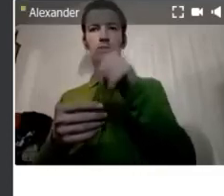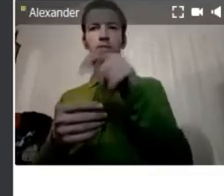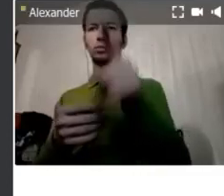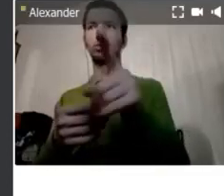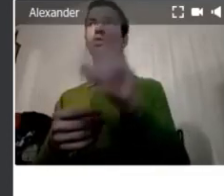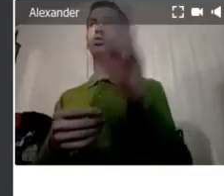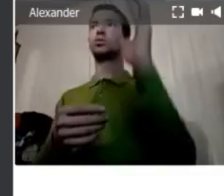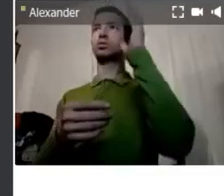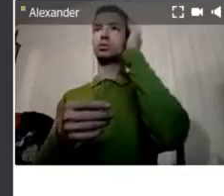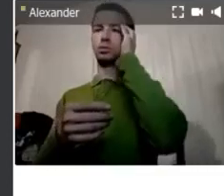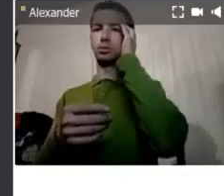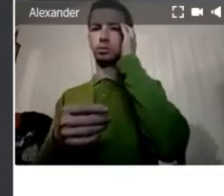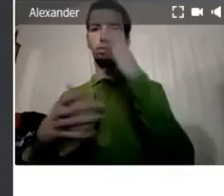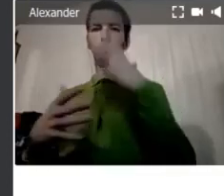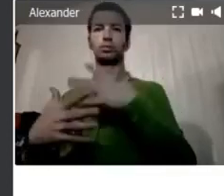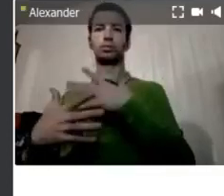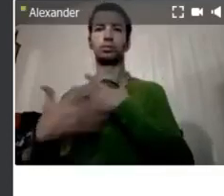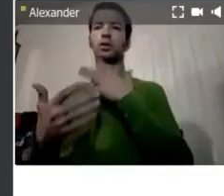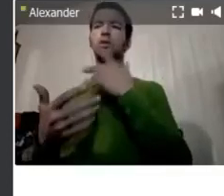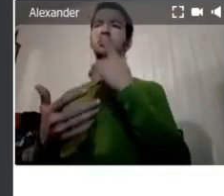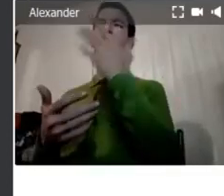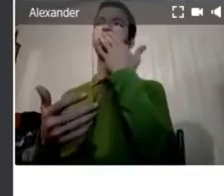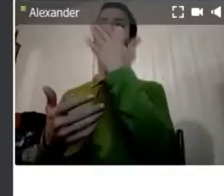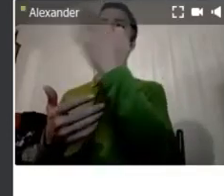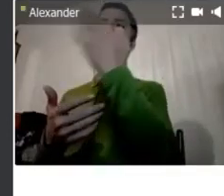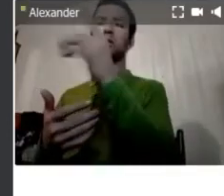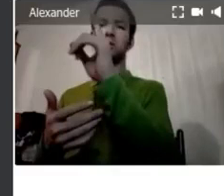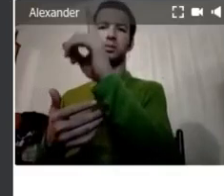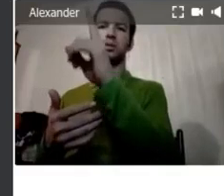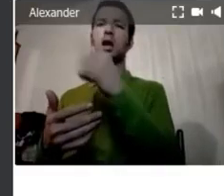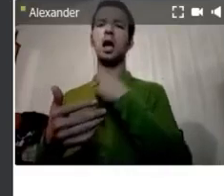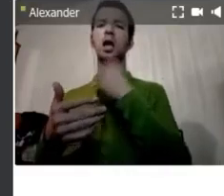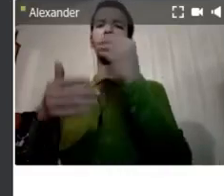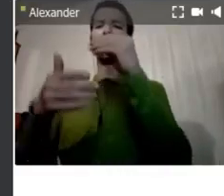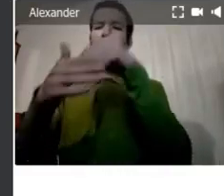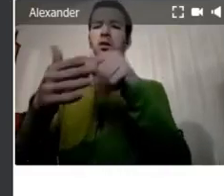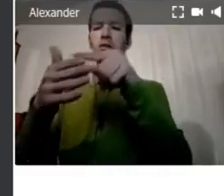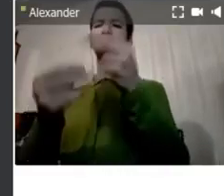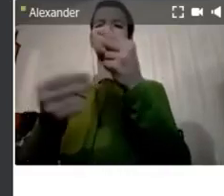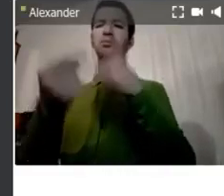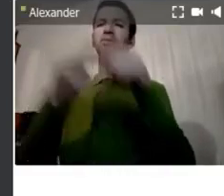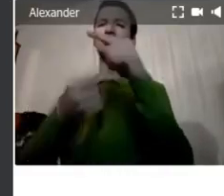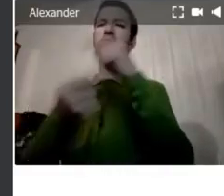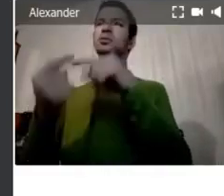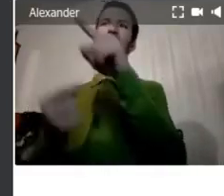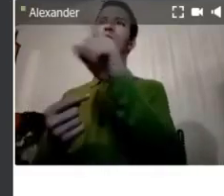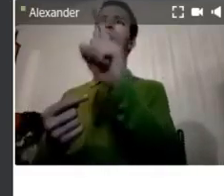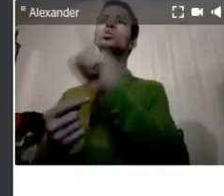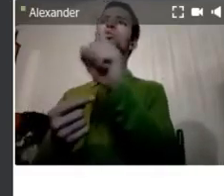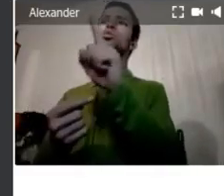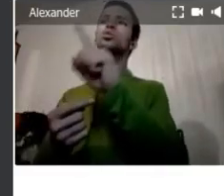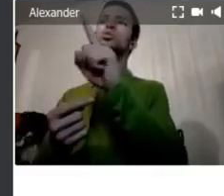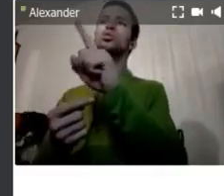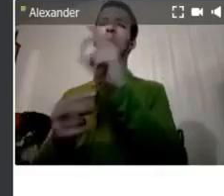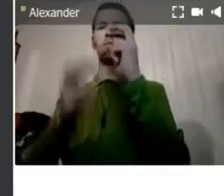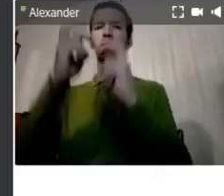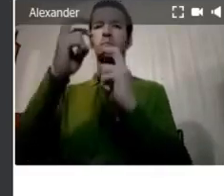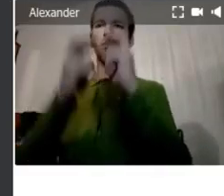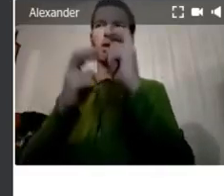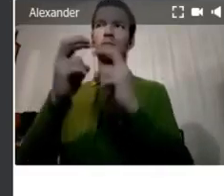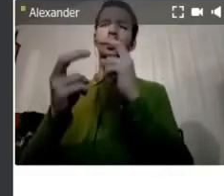начинают рассказывать какую-то чушь, что они инвестируют в криптовалюты, еще куда-то, да, это полный